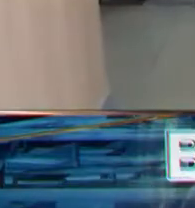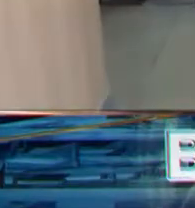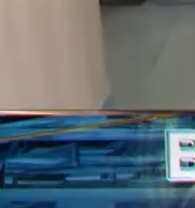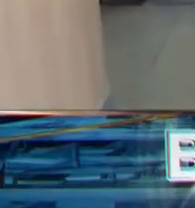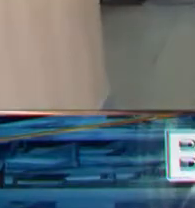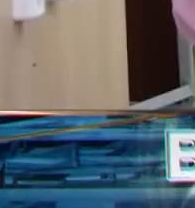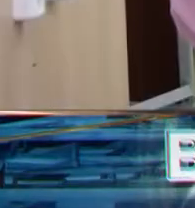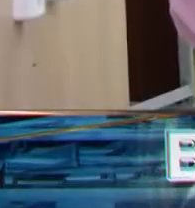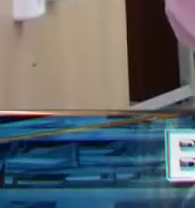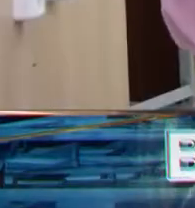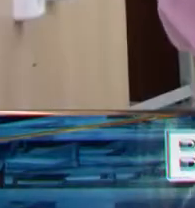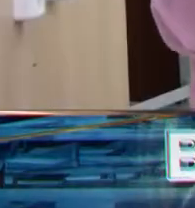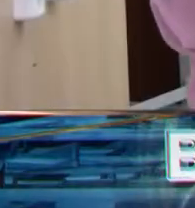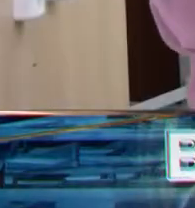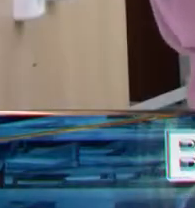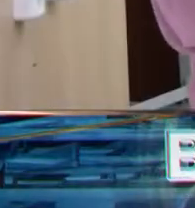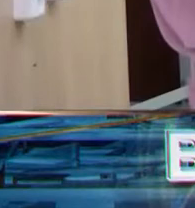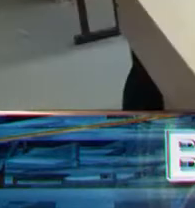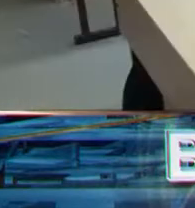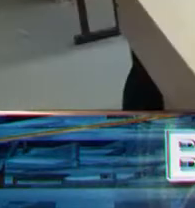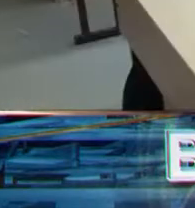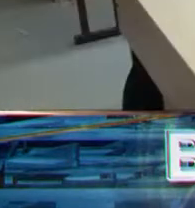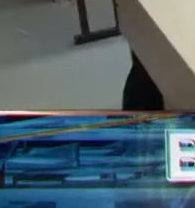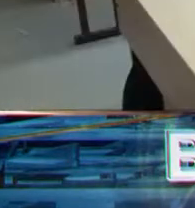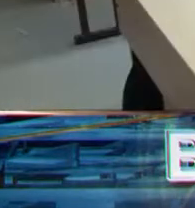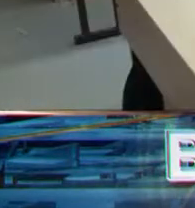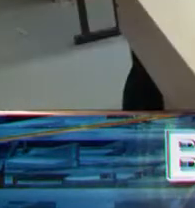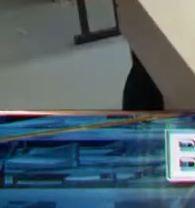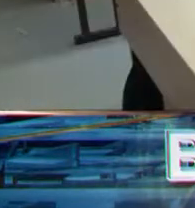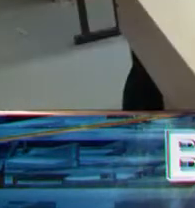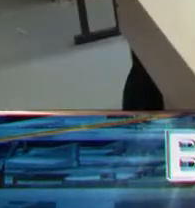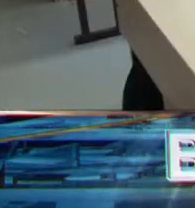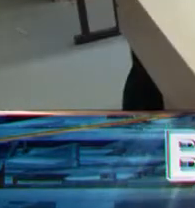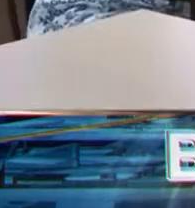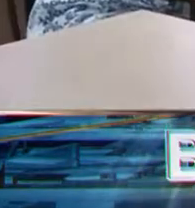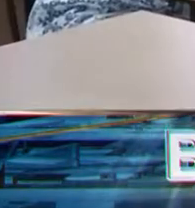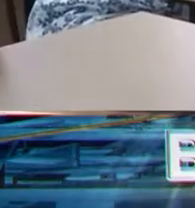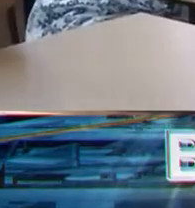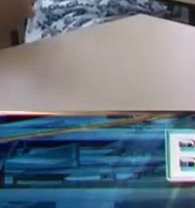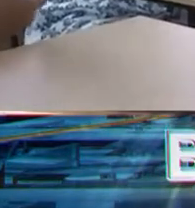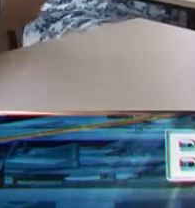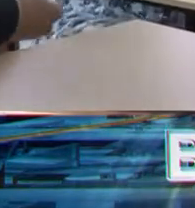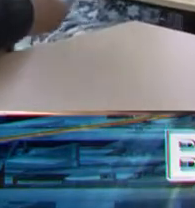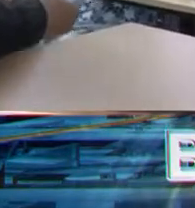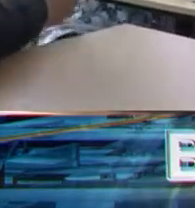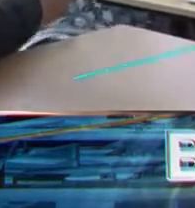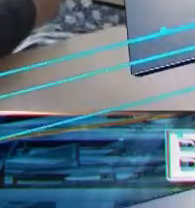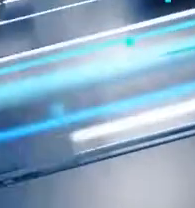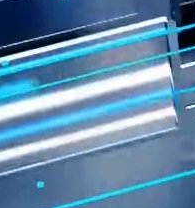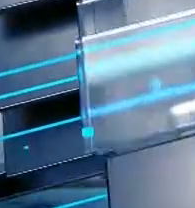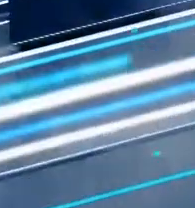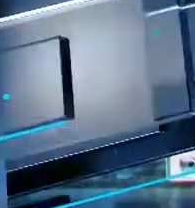Мектептер тірлігі жанданды. 3-90-дан бастап Қазақстанда 1 миллионнан аса оқушы дәстүрлі форматта оқи бастады.